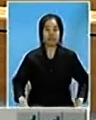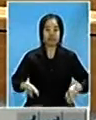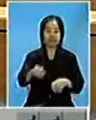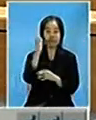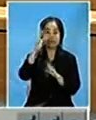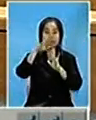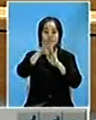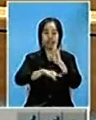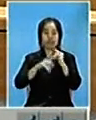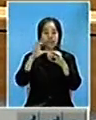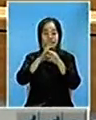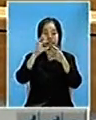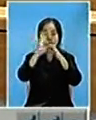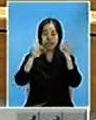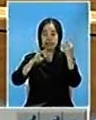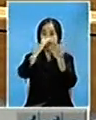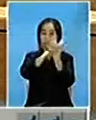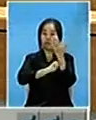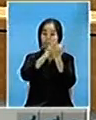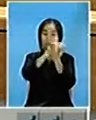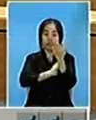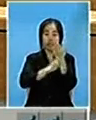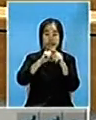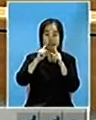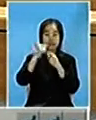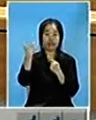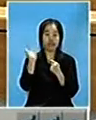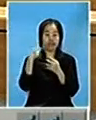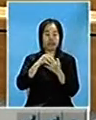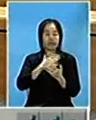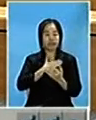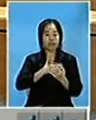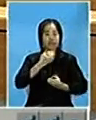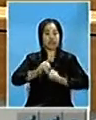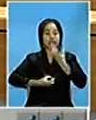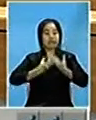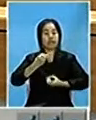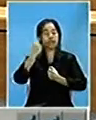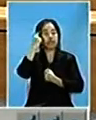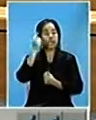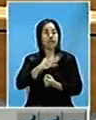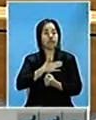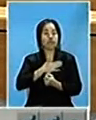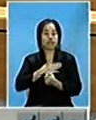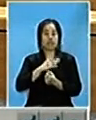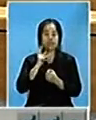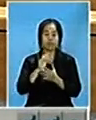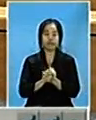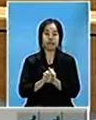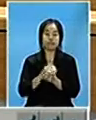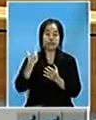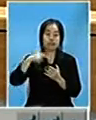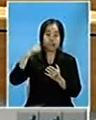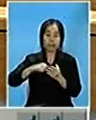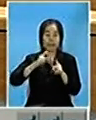างส่วนก็ตัวกับผมเองก็อยากแสดงความคิดเห็นว่าศาลใดก็ตามนะครับ